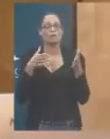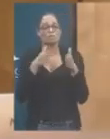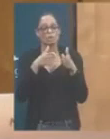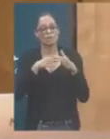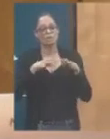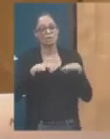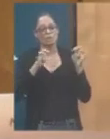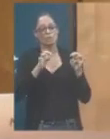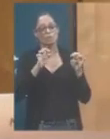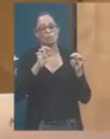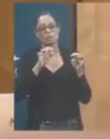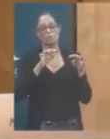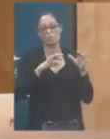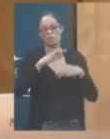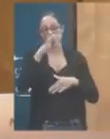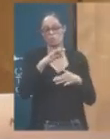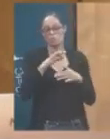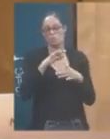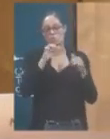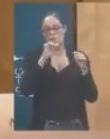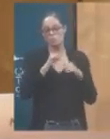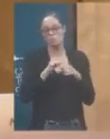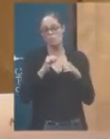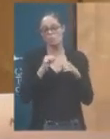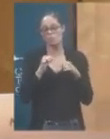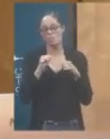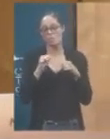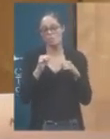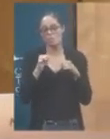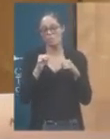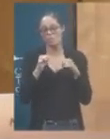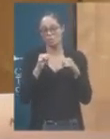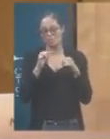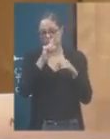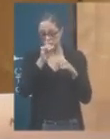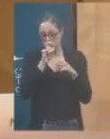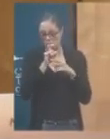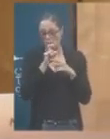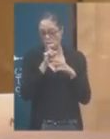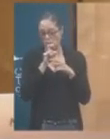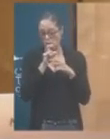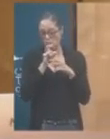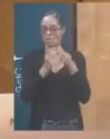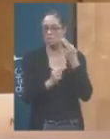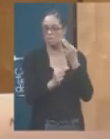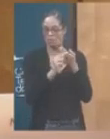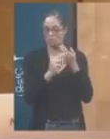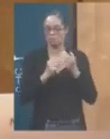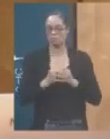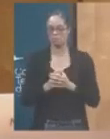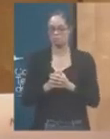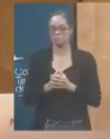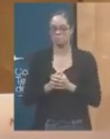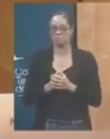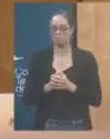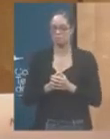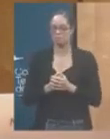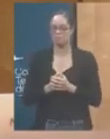de l'Assemblée en réponse à cette question orale que je disais, donc que j'allais poser pendant la plénière.